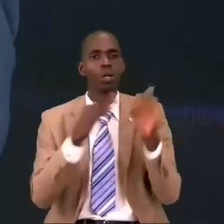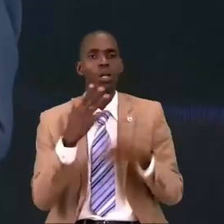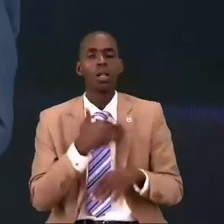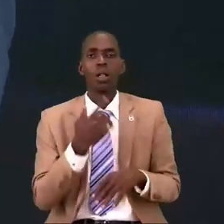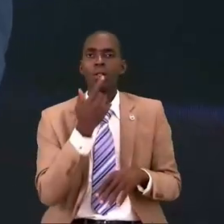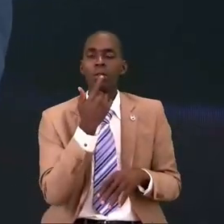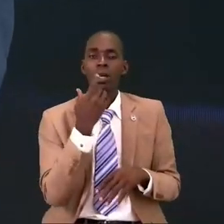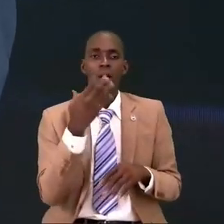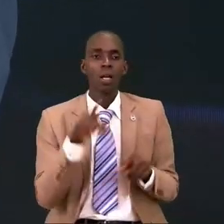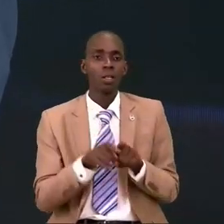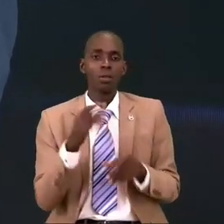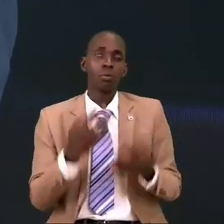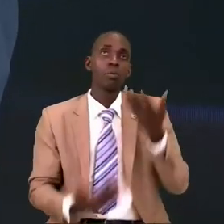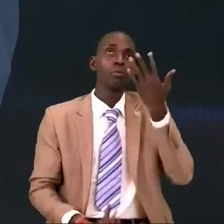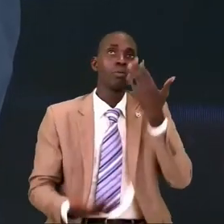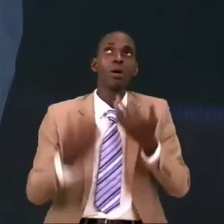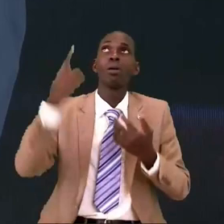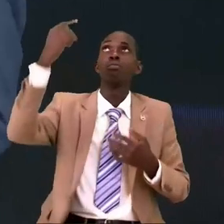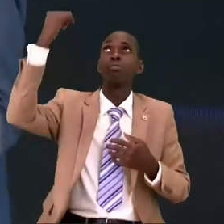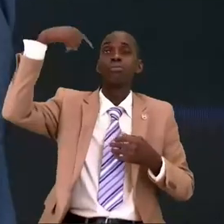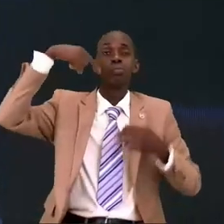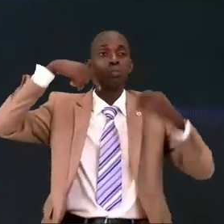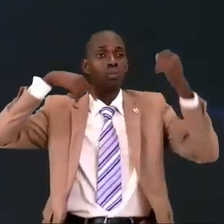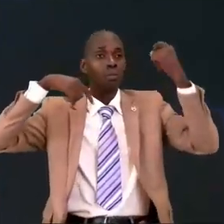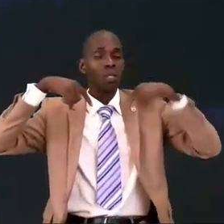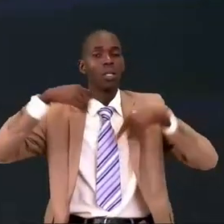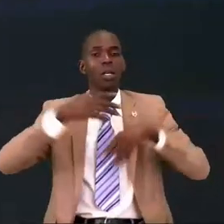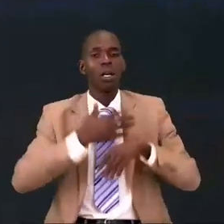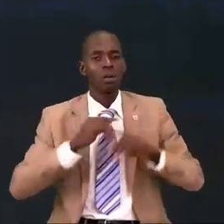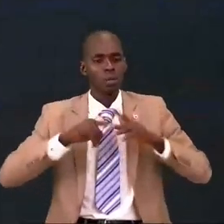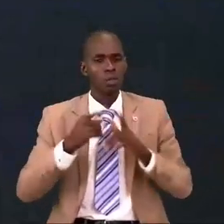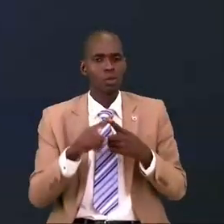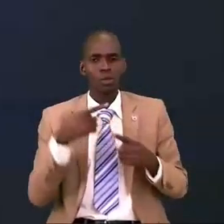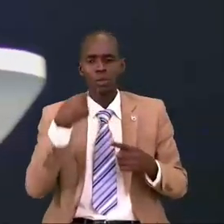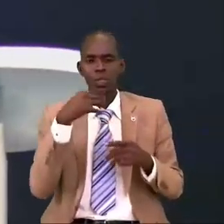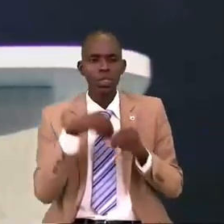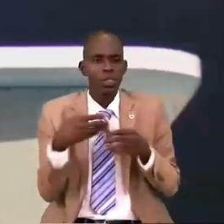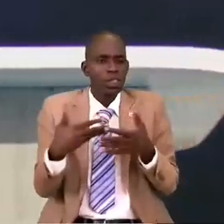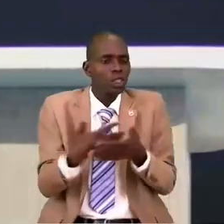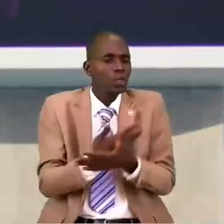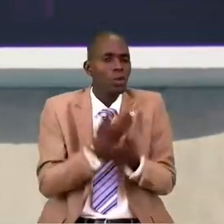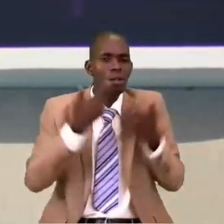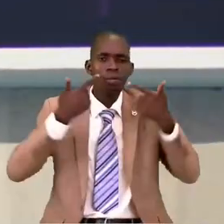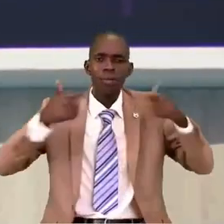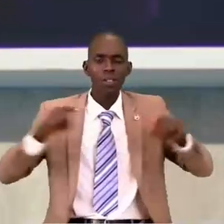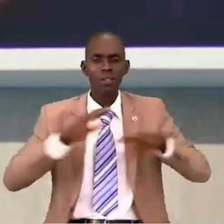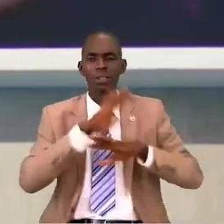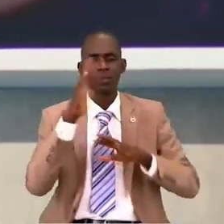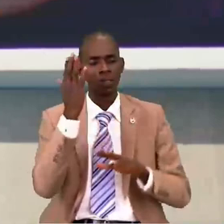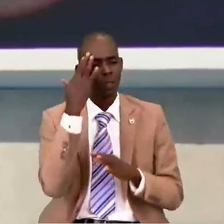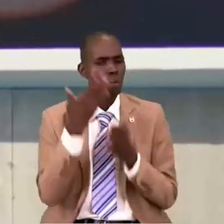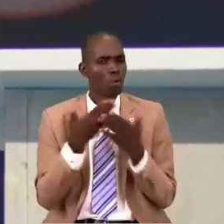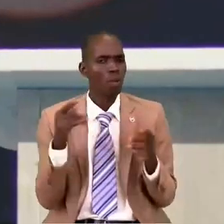langues qu'ils n'avaient jamais apprises avant, tel que l'Esprit leur donnait de s'exprimer, et sans que personne ne le